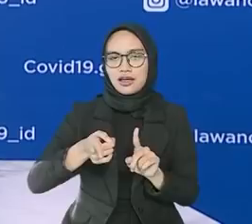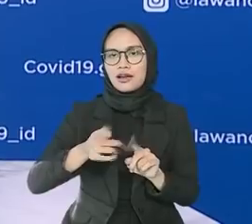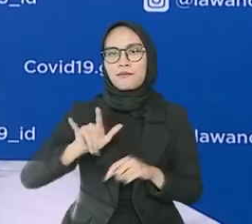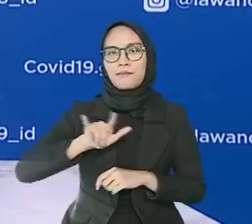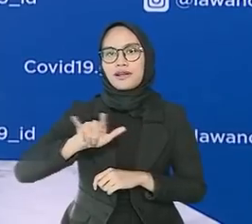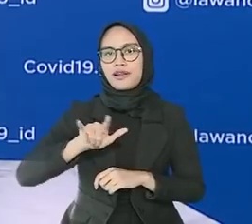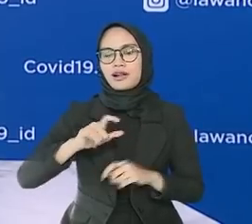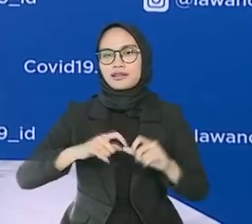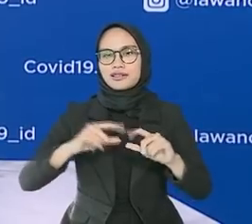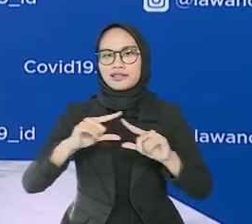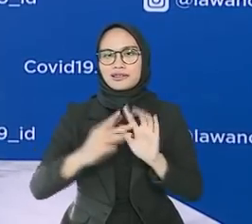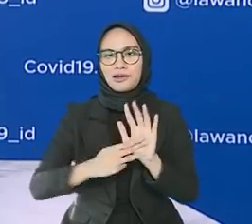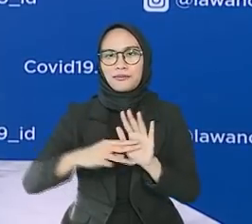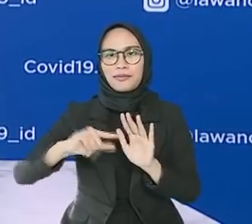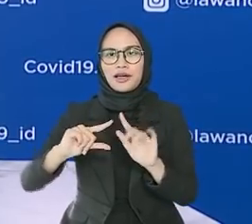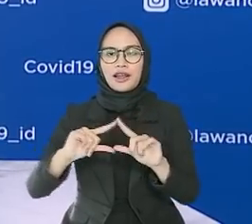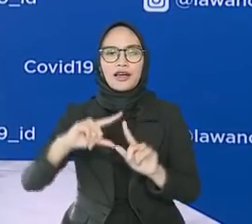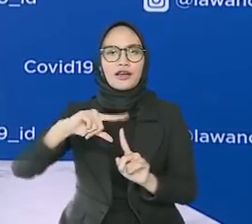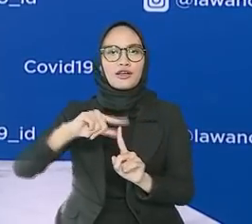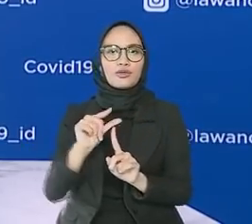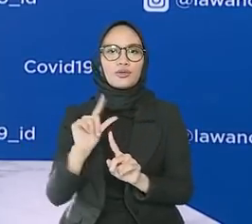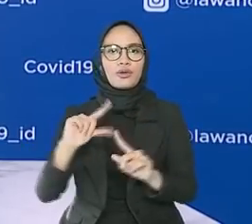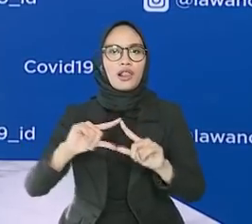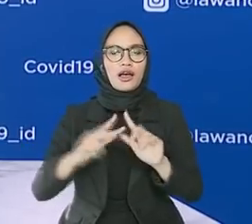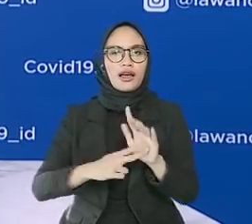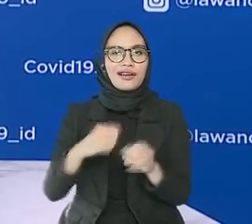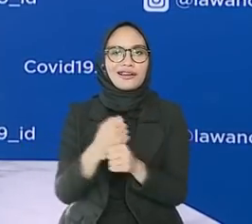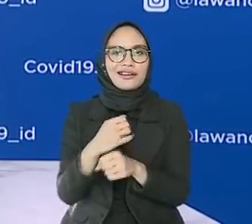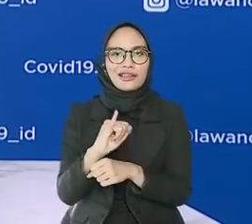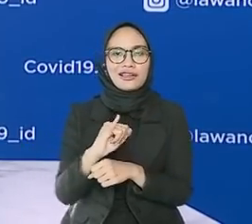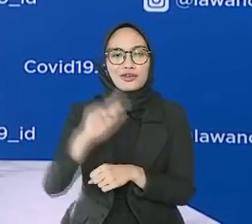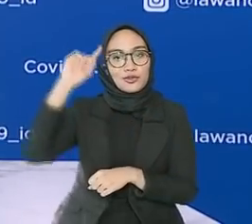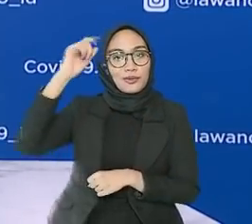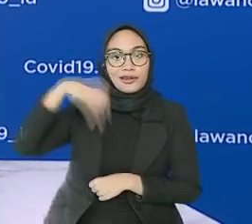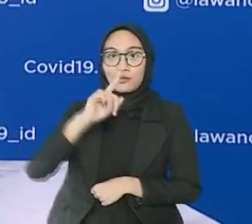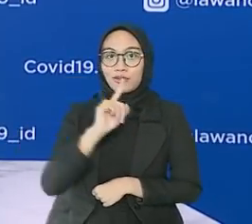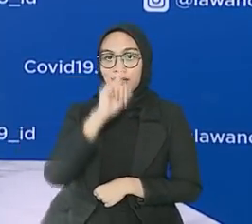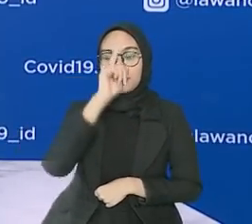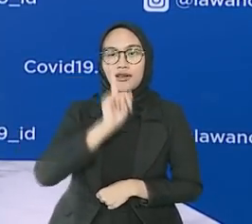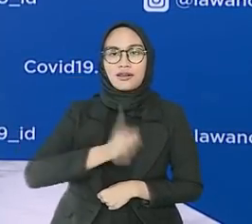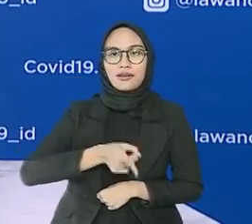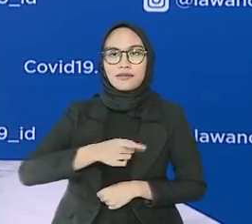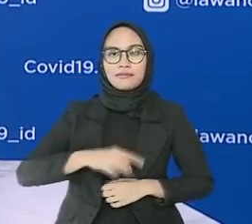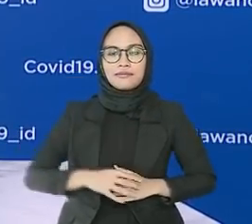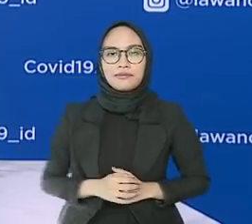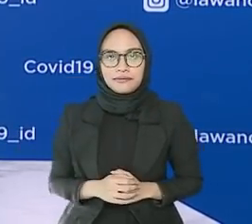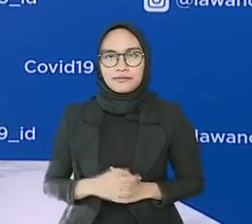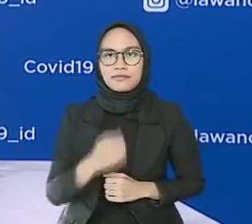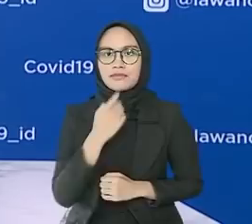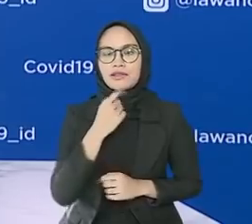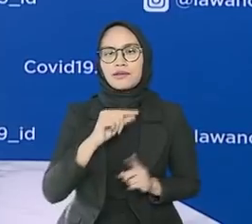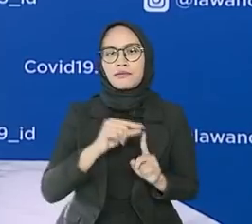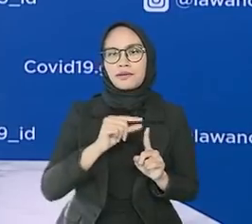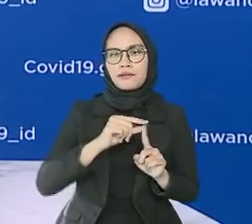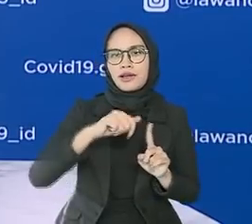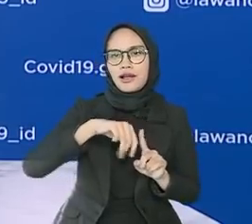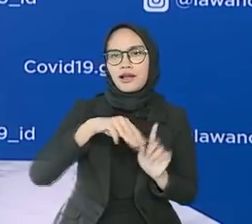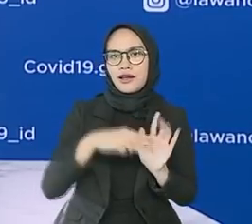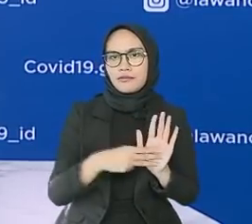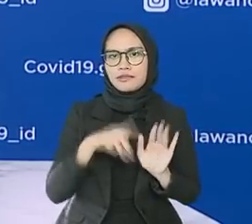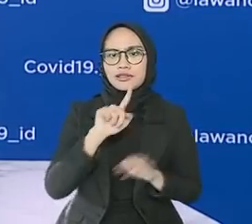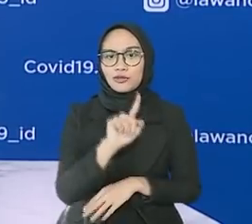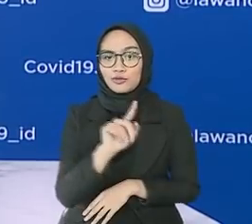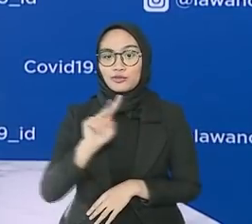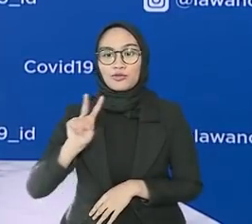di Sulawesi Utara. Terkait dengan penerapan PPKM level 1 dan 2, perkantoran yang berada di